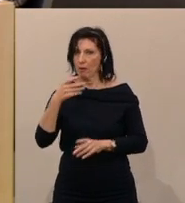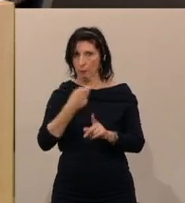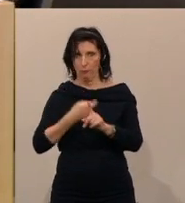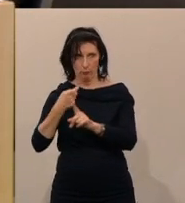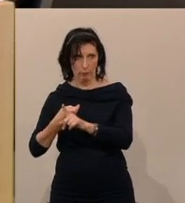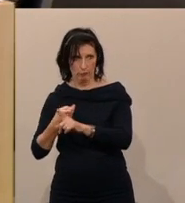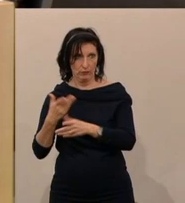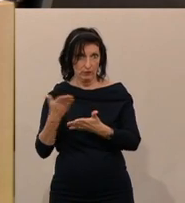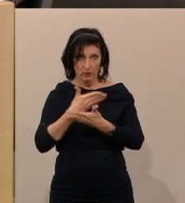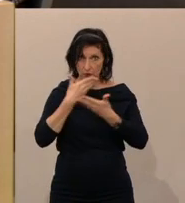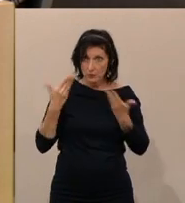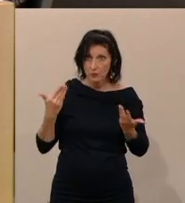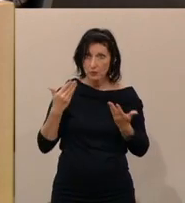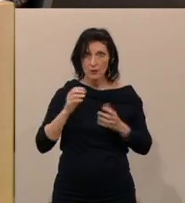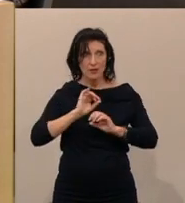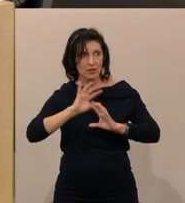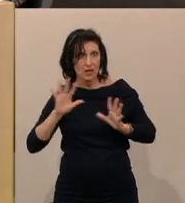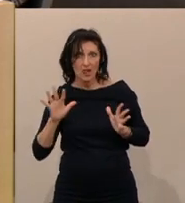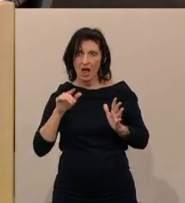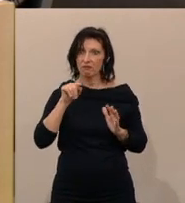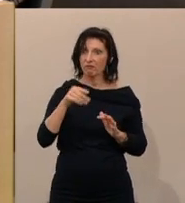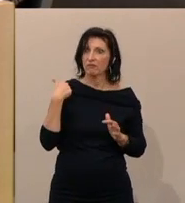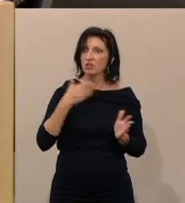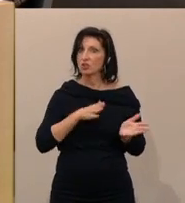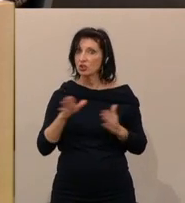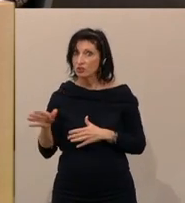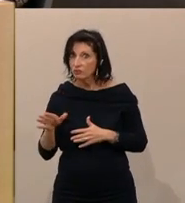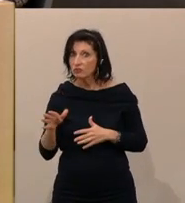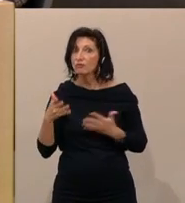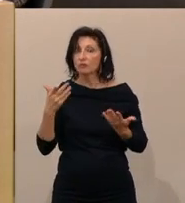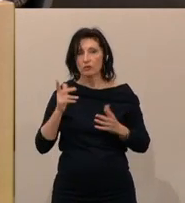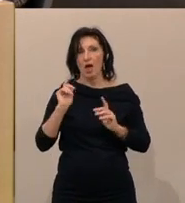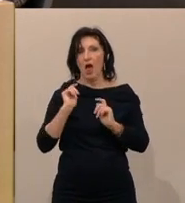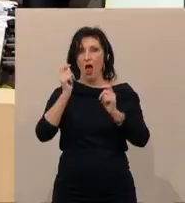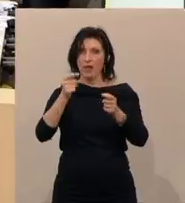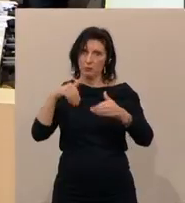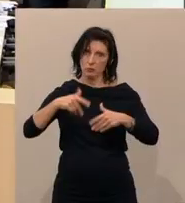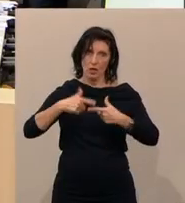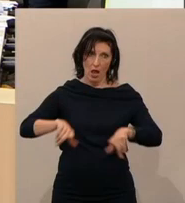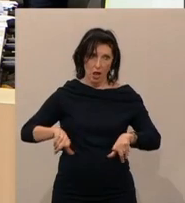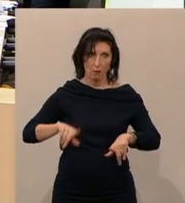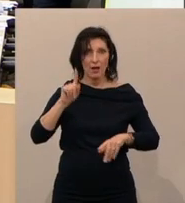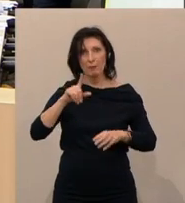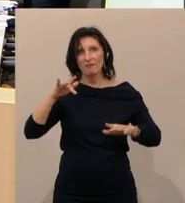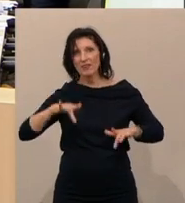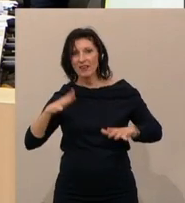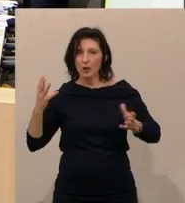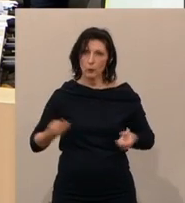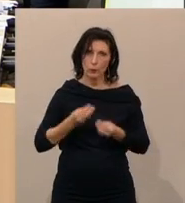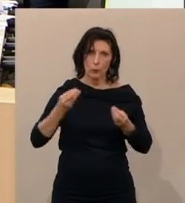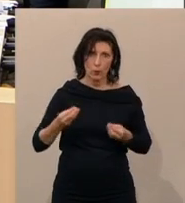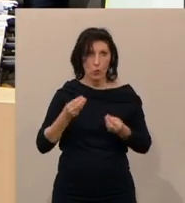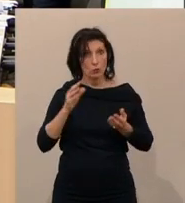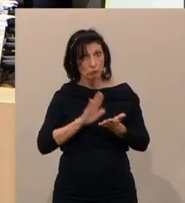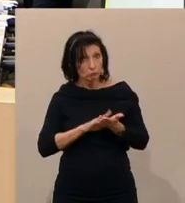Wenn sich keine konkreten Tatsachen für eine Versagung ergeben, muss dem Antrag stattgegeben werden. Liegen hingegen begründete Tatsachen